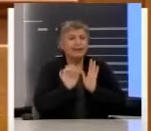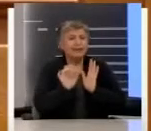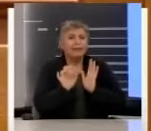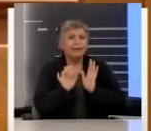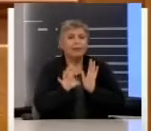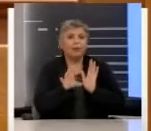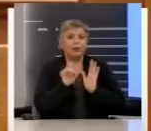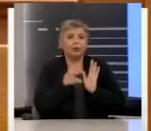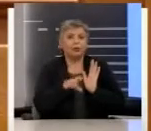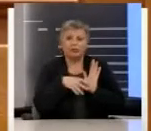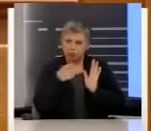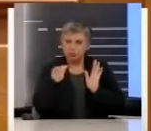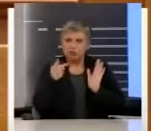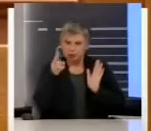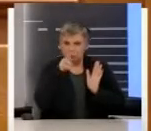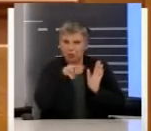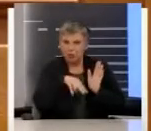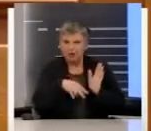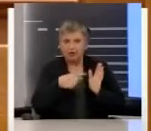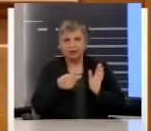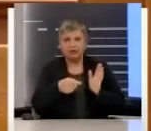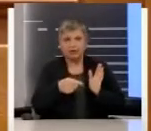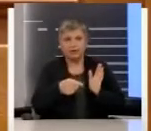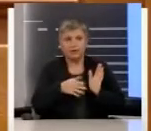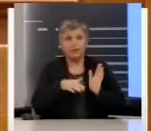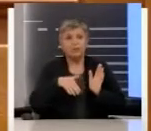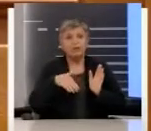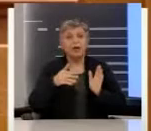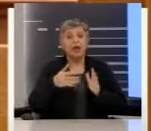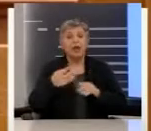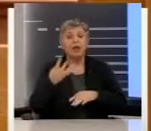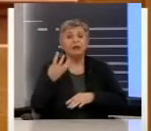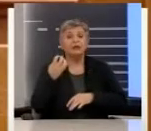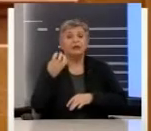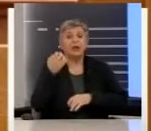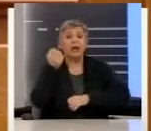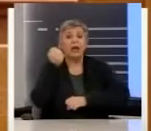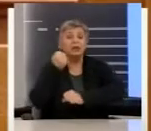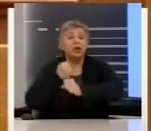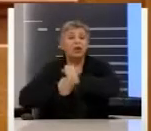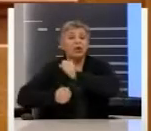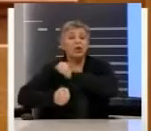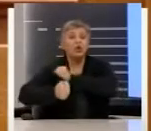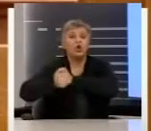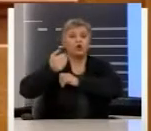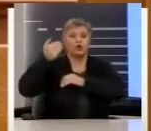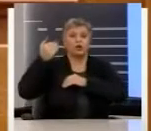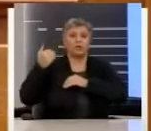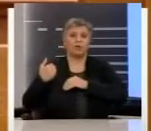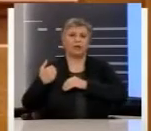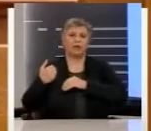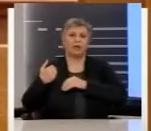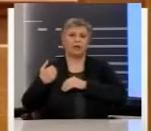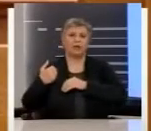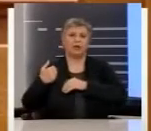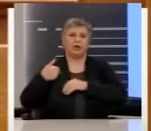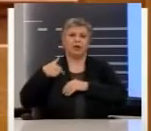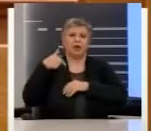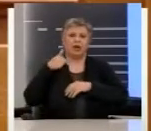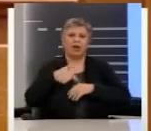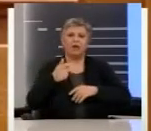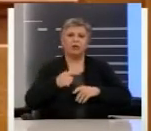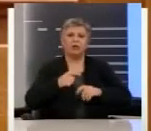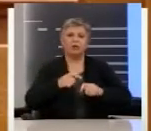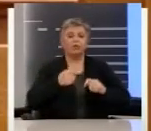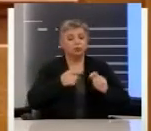Τι συνέβαινε όμως? 40 χρόνια πριν, προφανώς δεν διανοείται κανείς